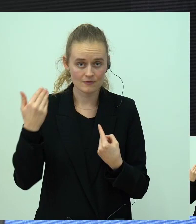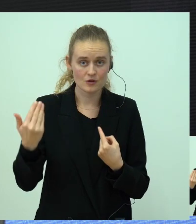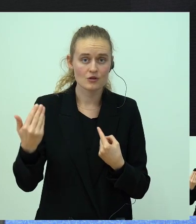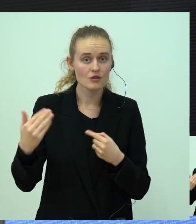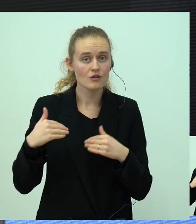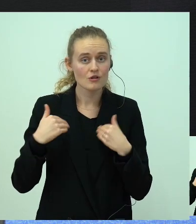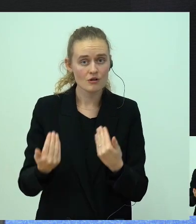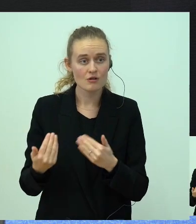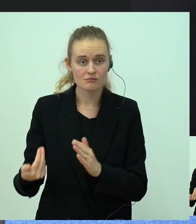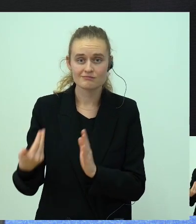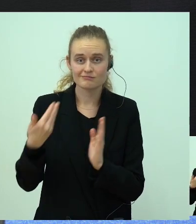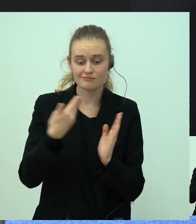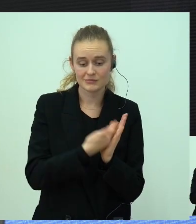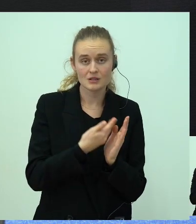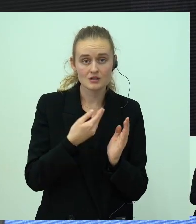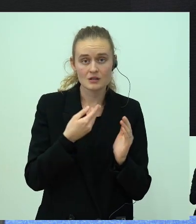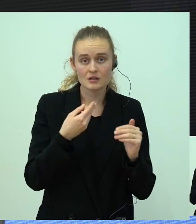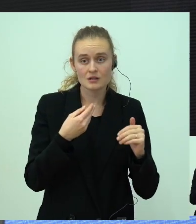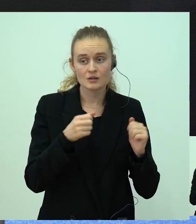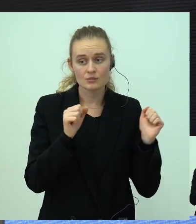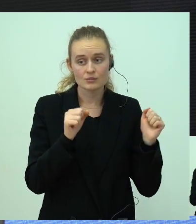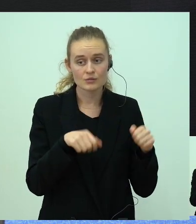rekomendacijas, jūs pastebėsite, jog